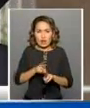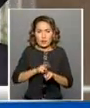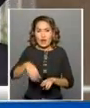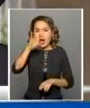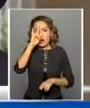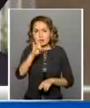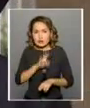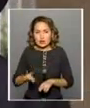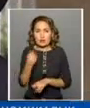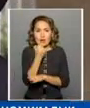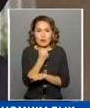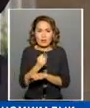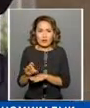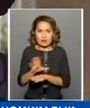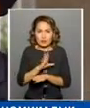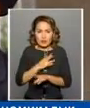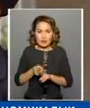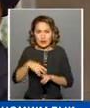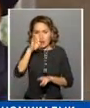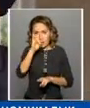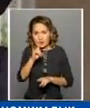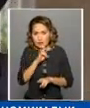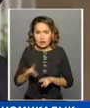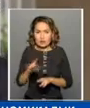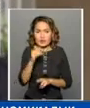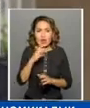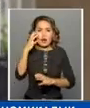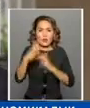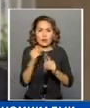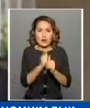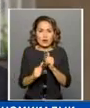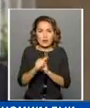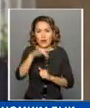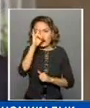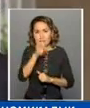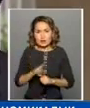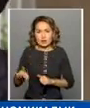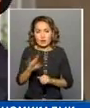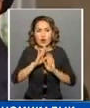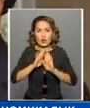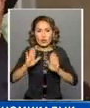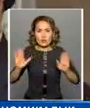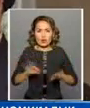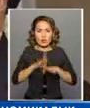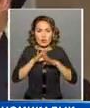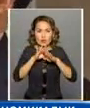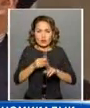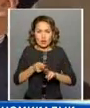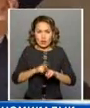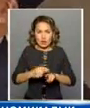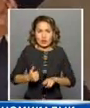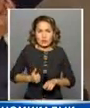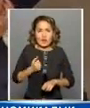Артта қалған мемлекетте болушы мүмкін емес. Бұл Экспоның ұшыл Қазақстанда болып атқаны дағы, демек, біздің